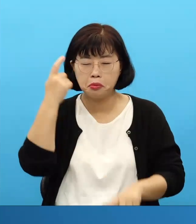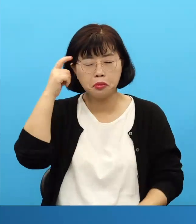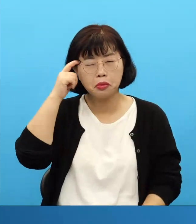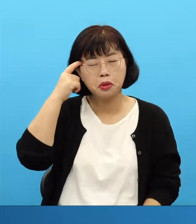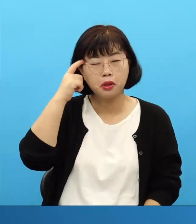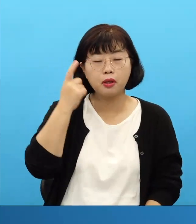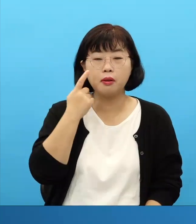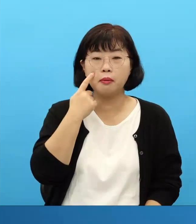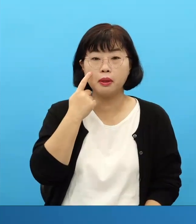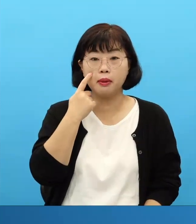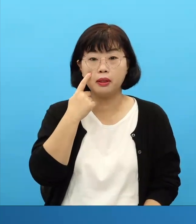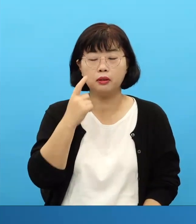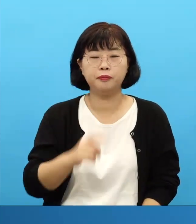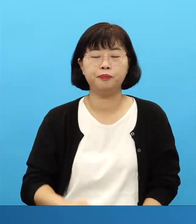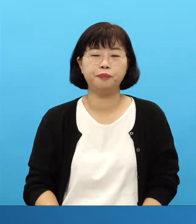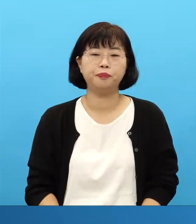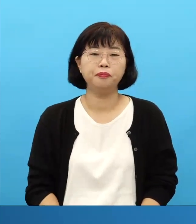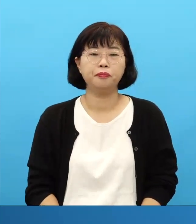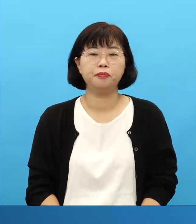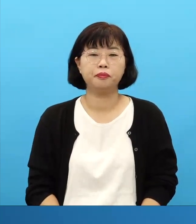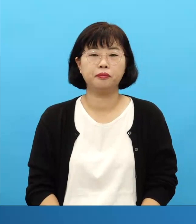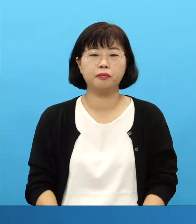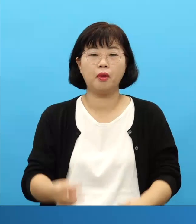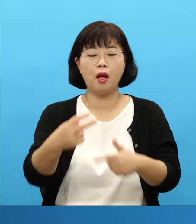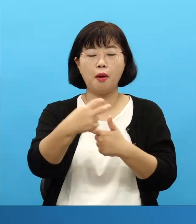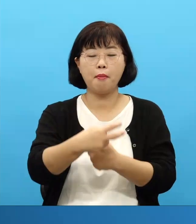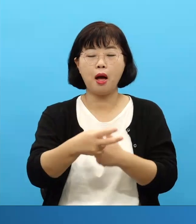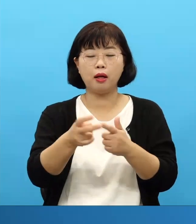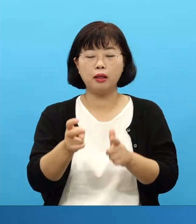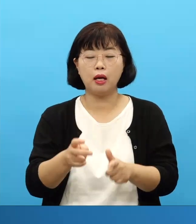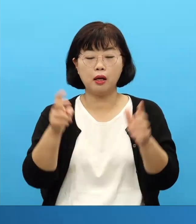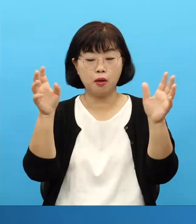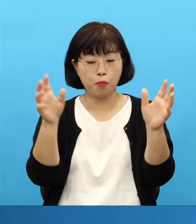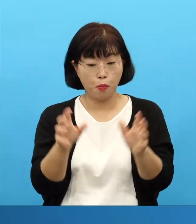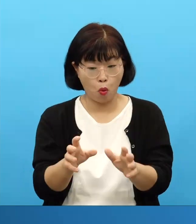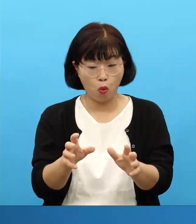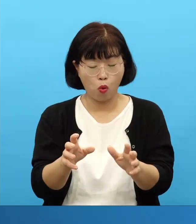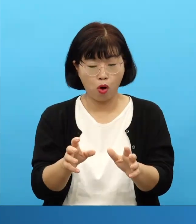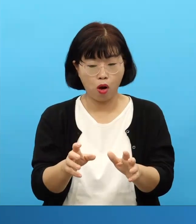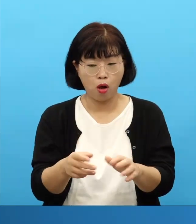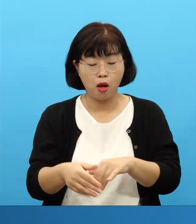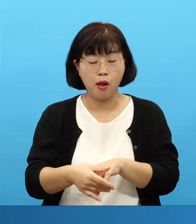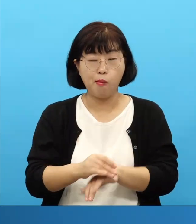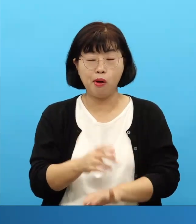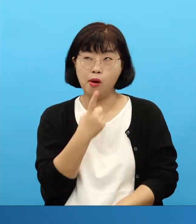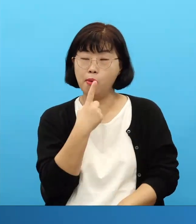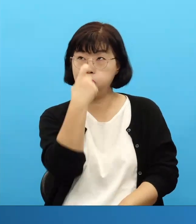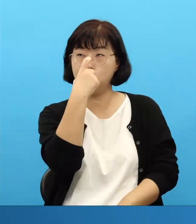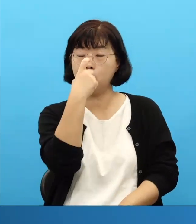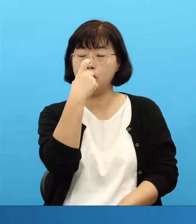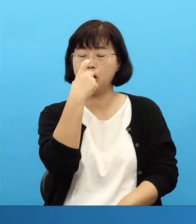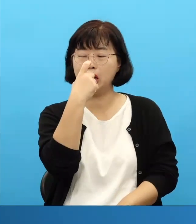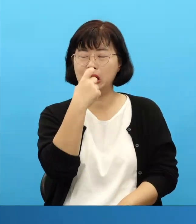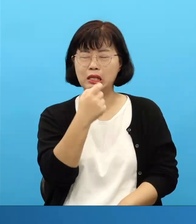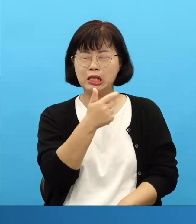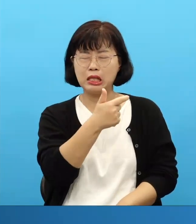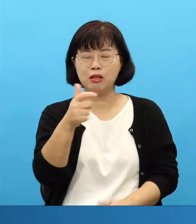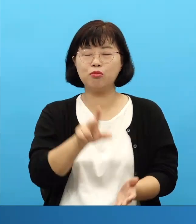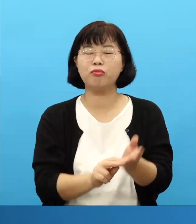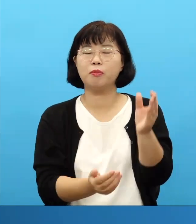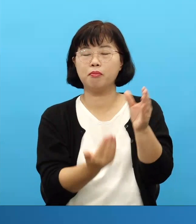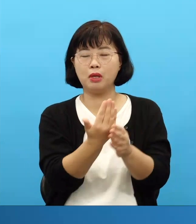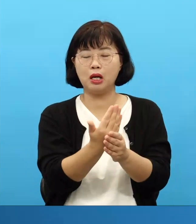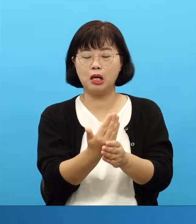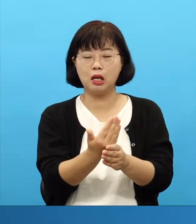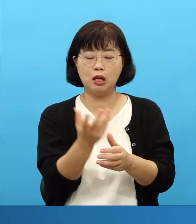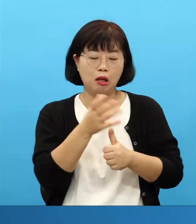가면은 사실은 큰일 납니다. If you go there, honestly, you would be in trouble. 산업에 지장이 있을 수가 있어요. That it would be a